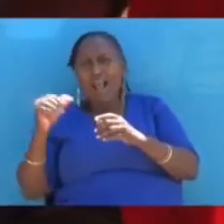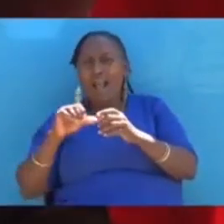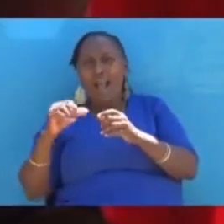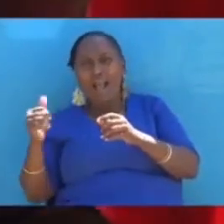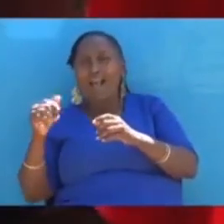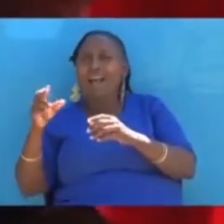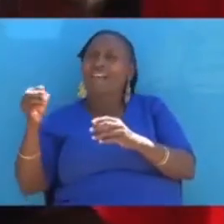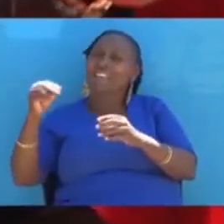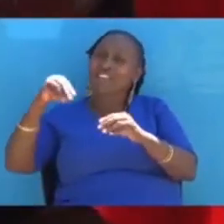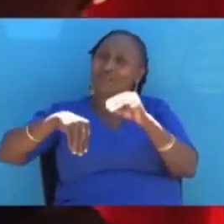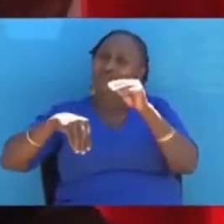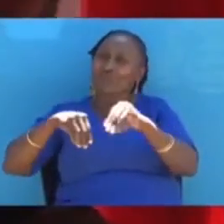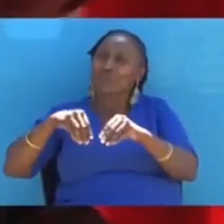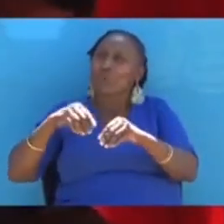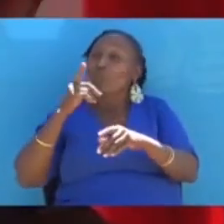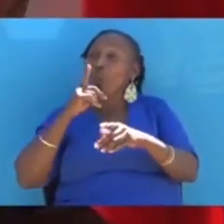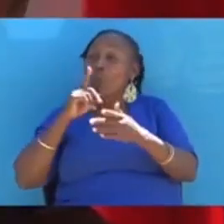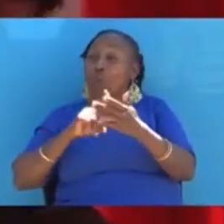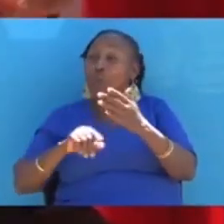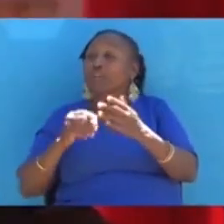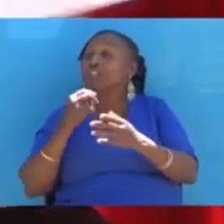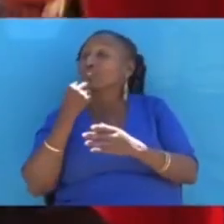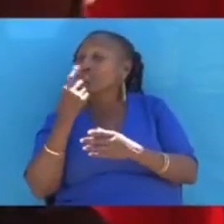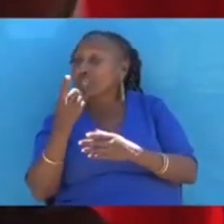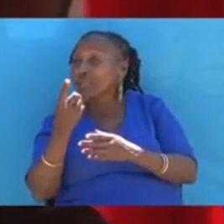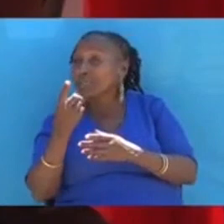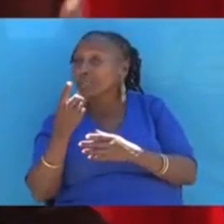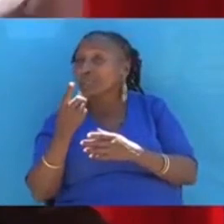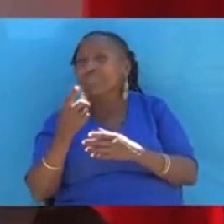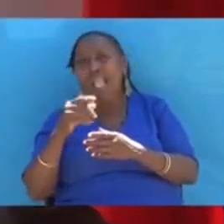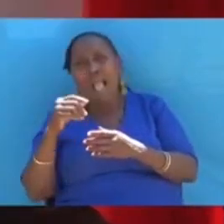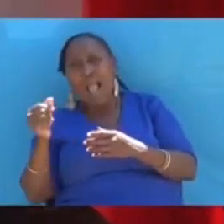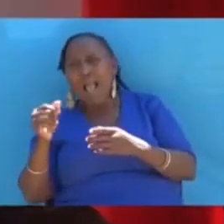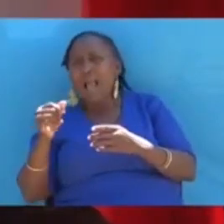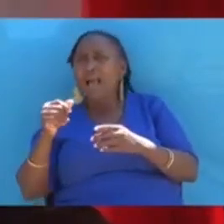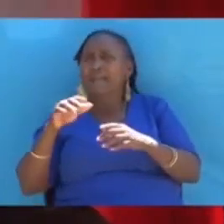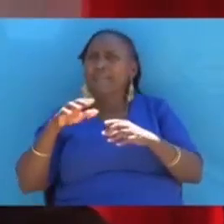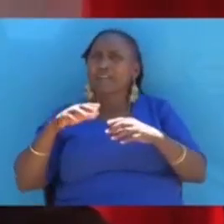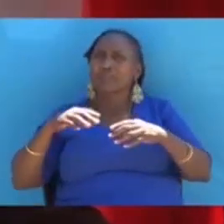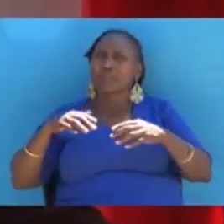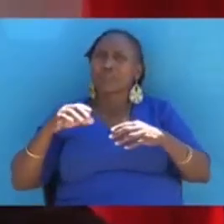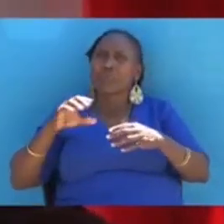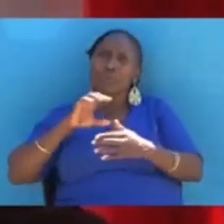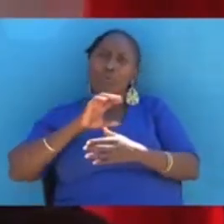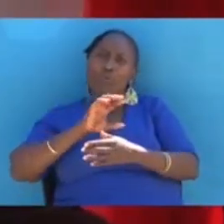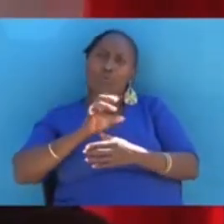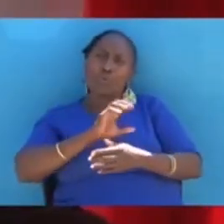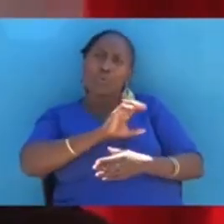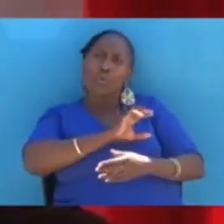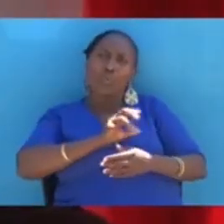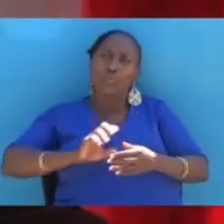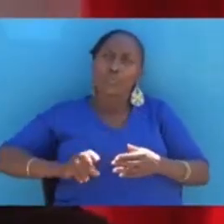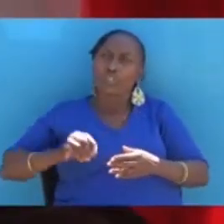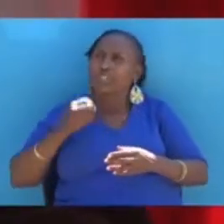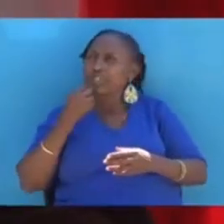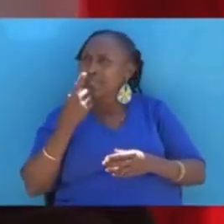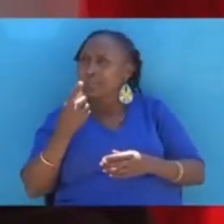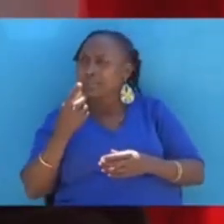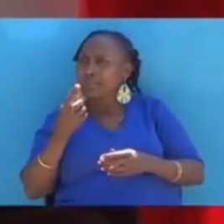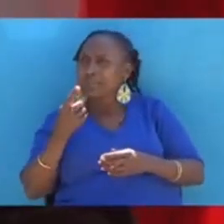Pia kukakuwa na wale jamii ya Mount Kenya wanakaa hapa Narok, nao wakaitwa pale